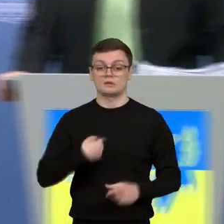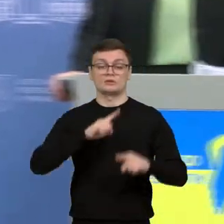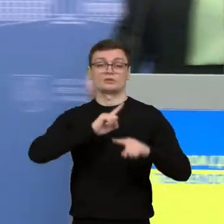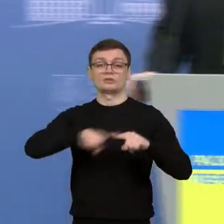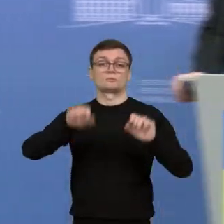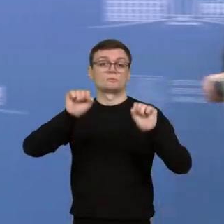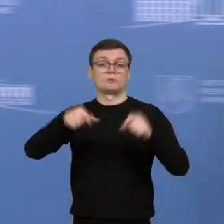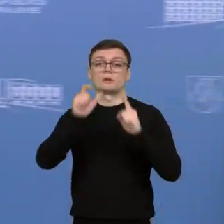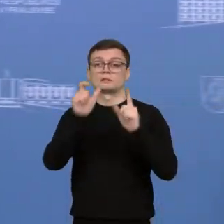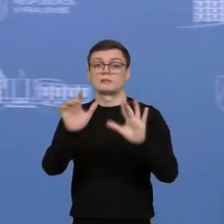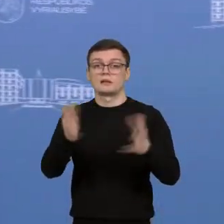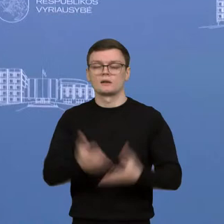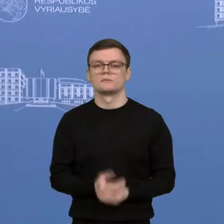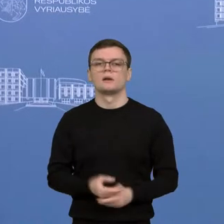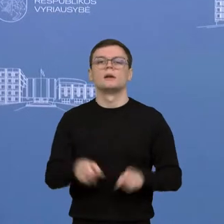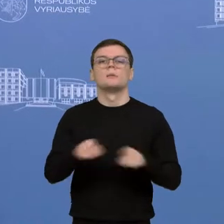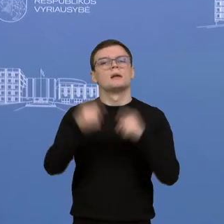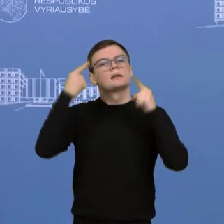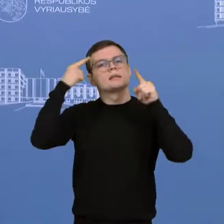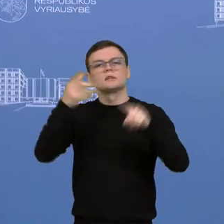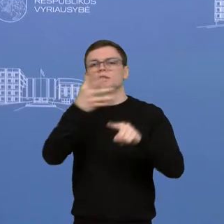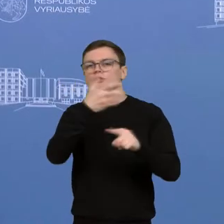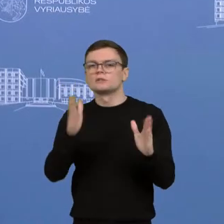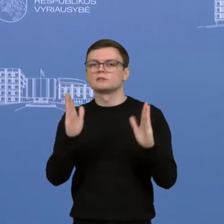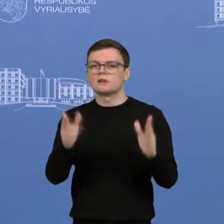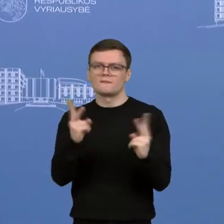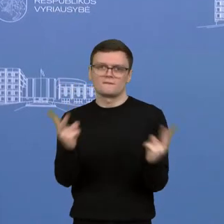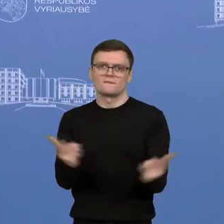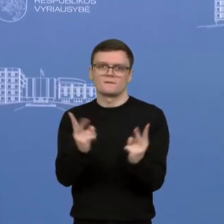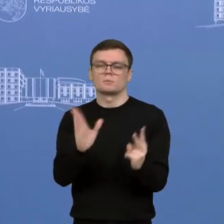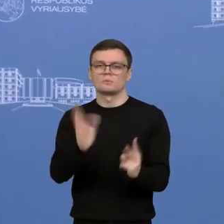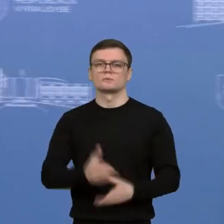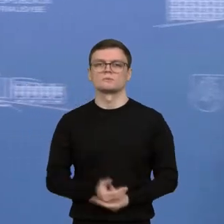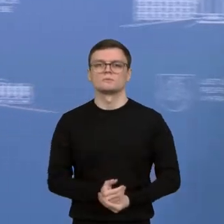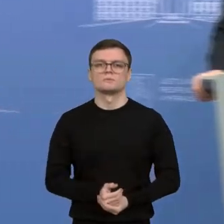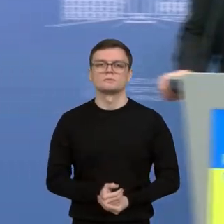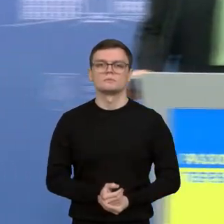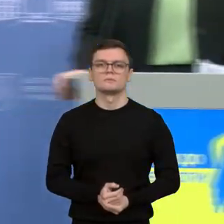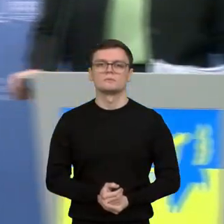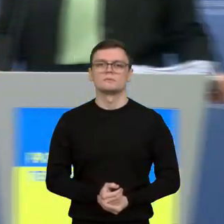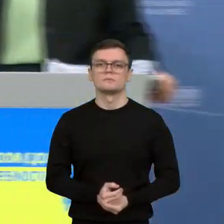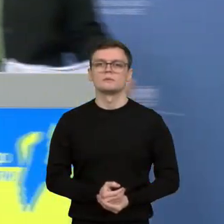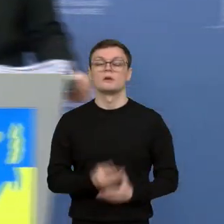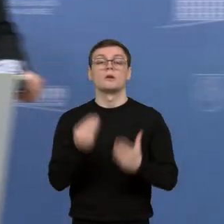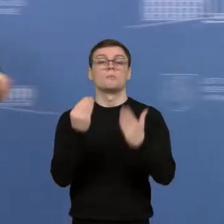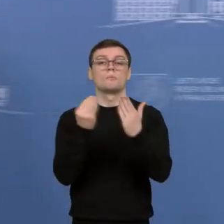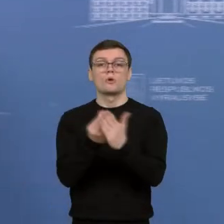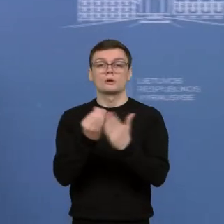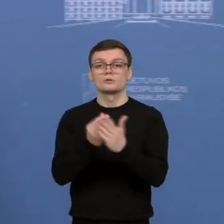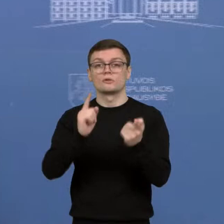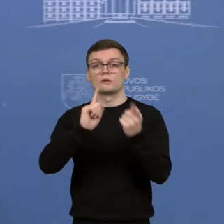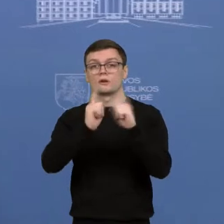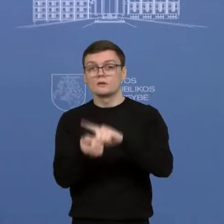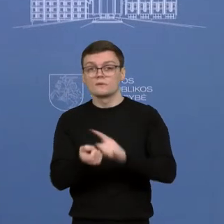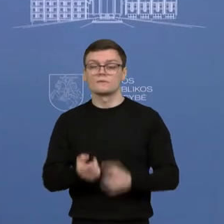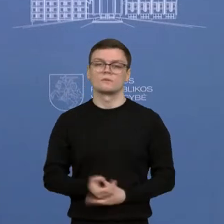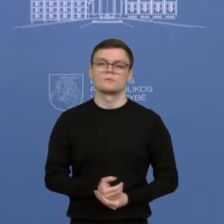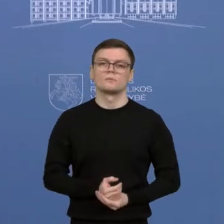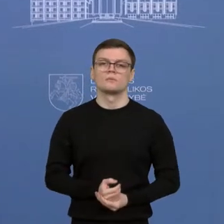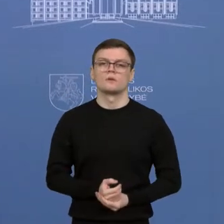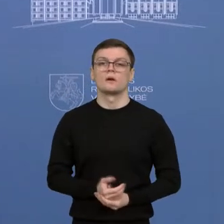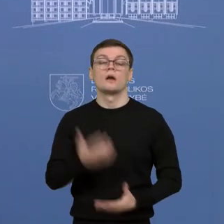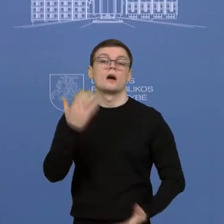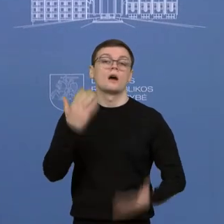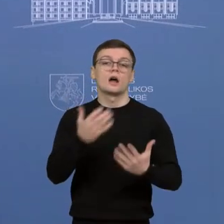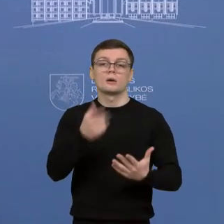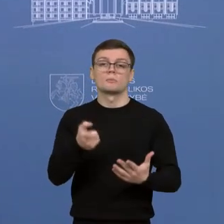atsakyti, kad galios ir kitam šildymo sezonui. Tai mokesčių reformai ar